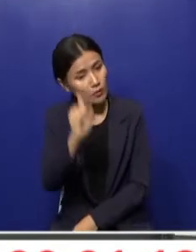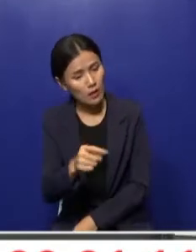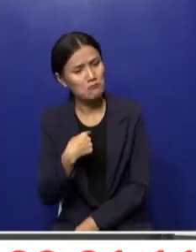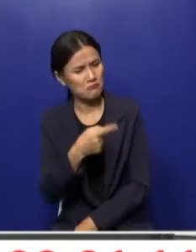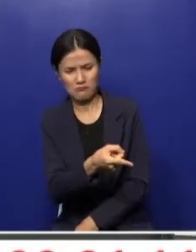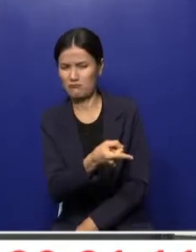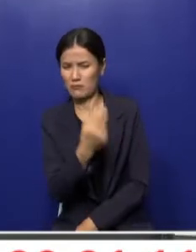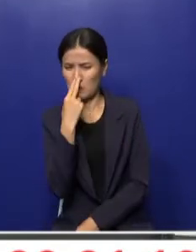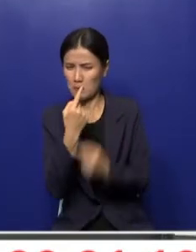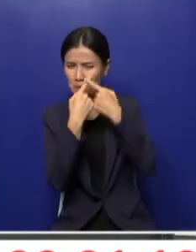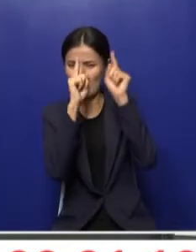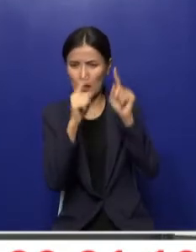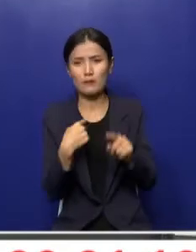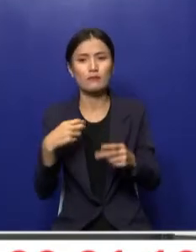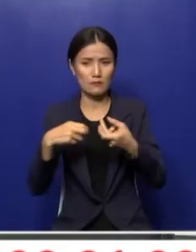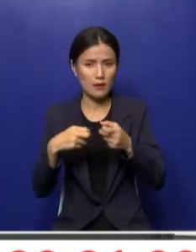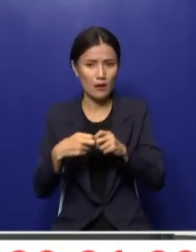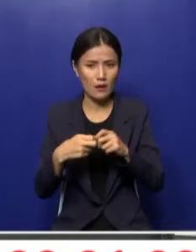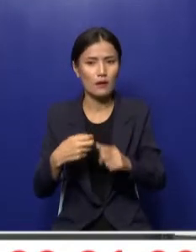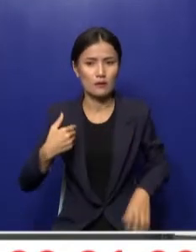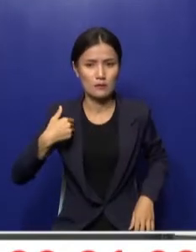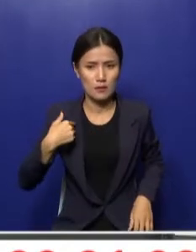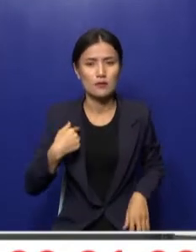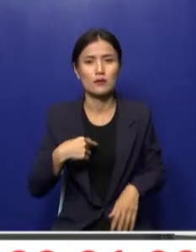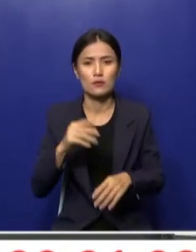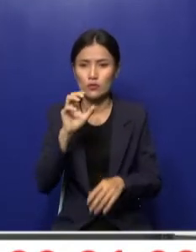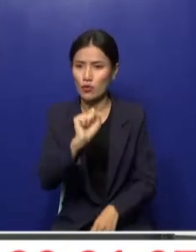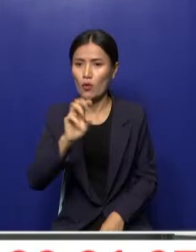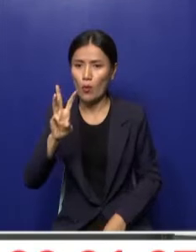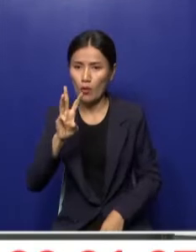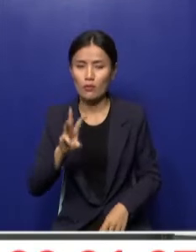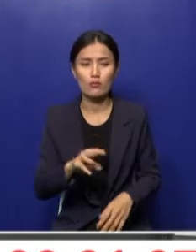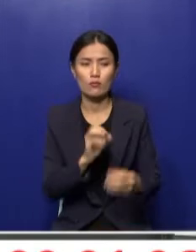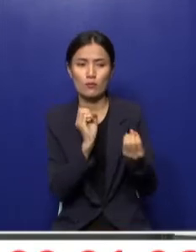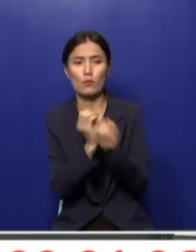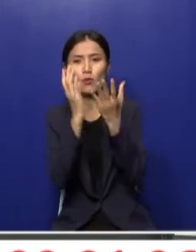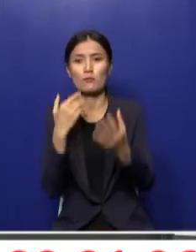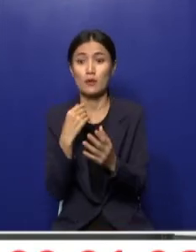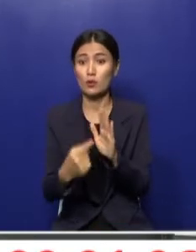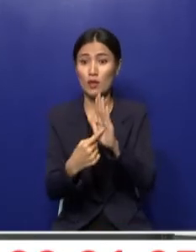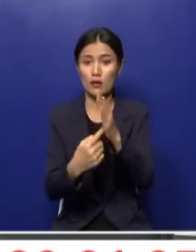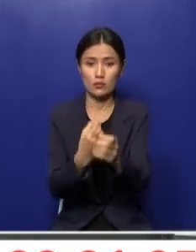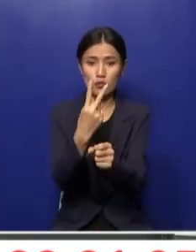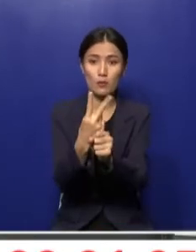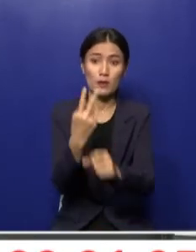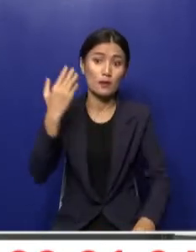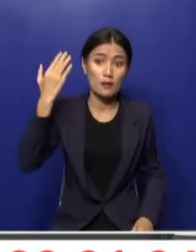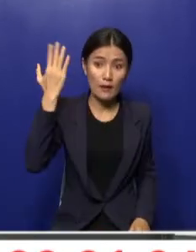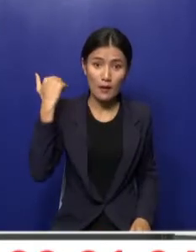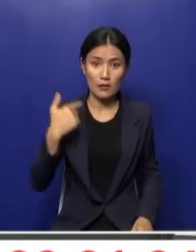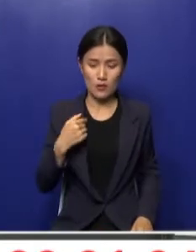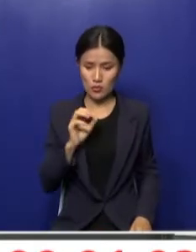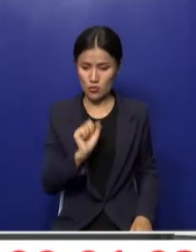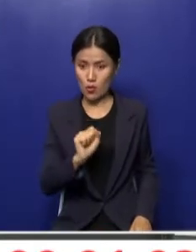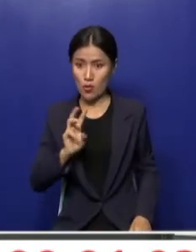นั้นมันก็จะสร้างปัญหาให้กับผู้ที่สภาเหมือนเช่นเขตการในสองปีในอดีตที่วุฒิผ่านไม่รับความ